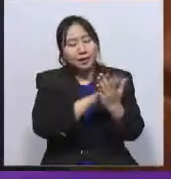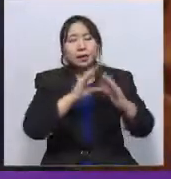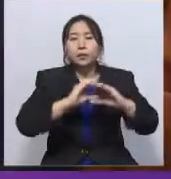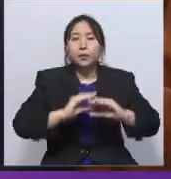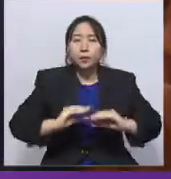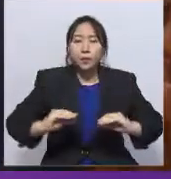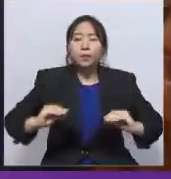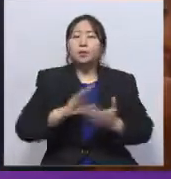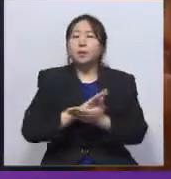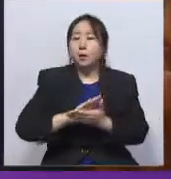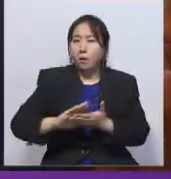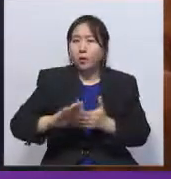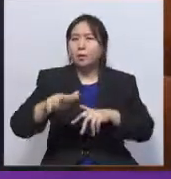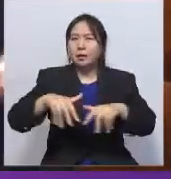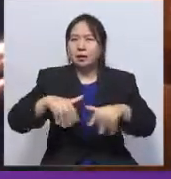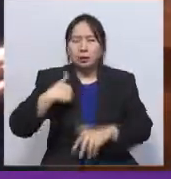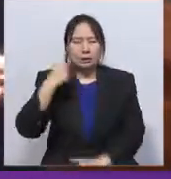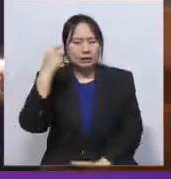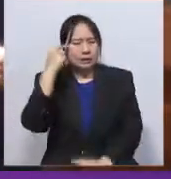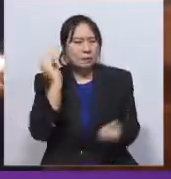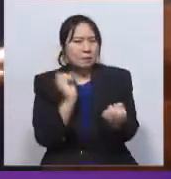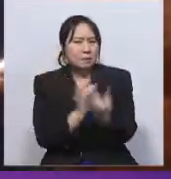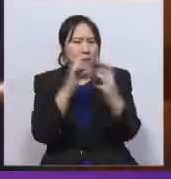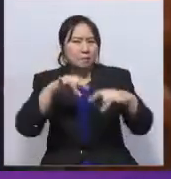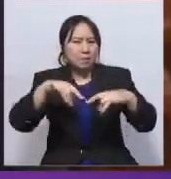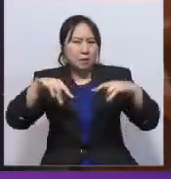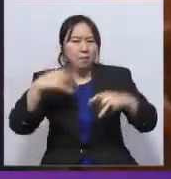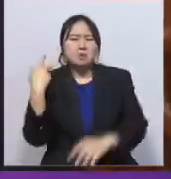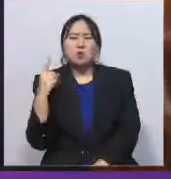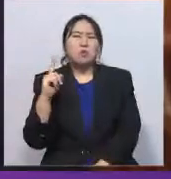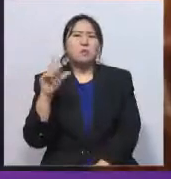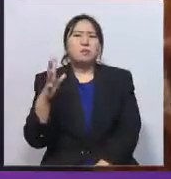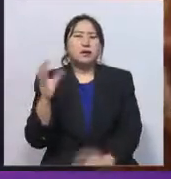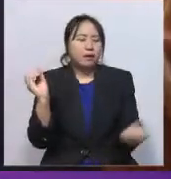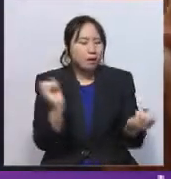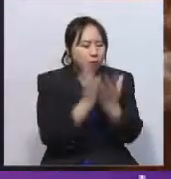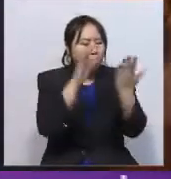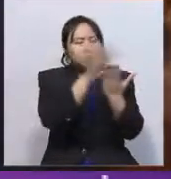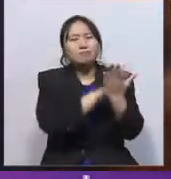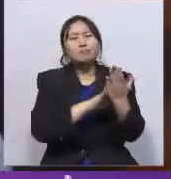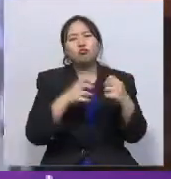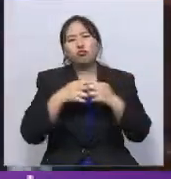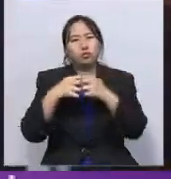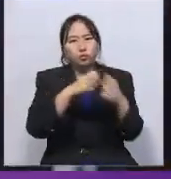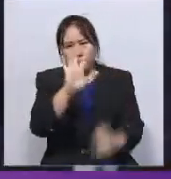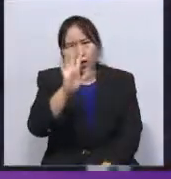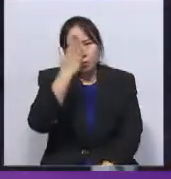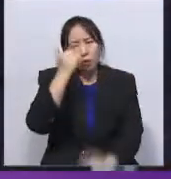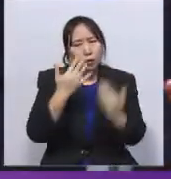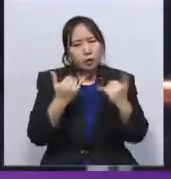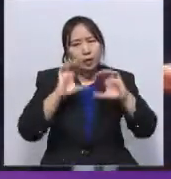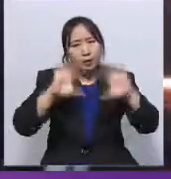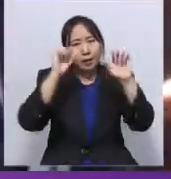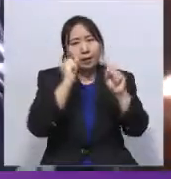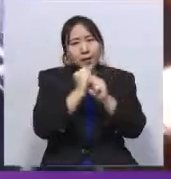และขอให้ประชาชนอย่านำประเด็นความขัดแย้งหรือสิ่งที่ไม่เกิดประโยชน์มาทำให้บ้านเมืองเกิดความวุ่นวายเพราะสิ่งที่รัฐบาลกำลังดำเนิน